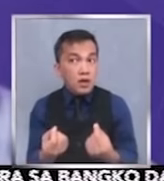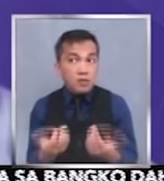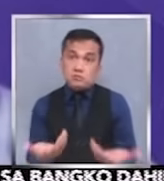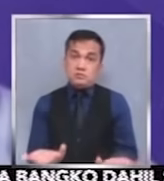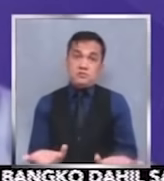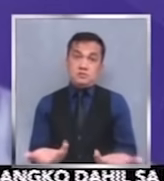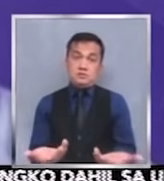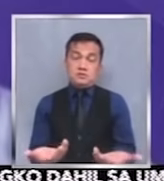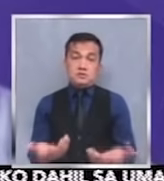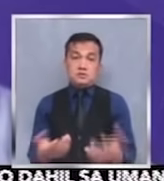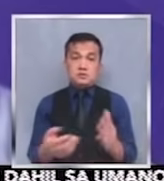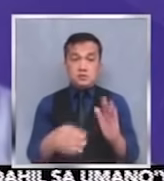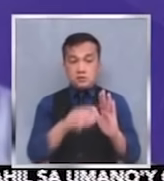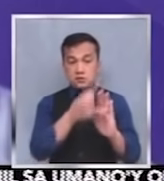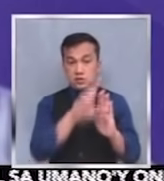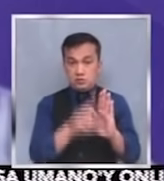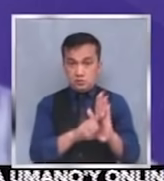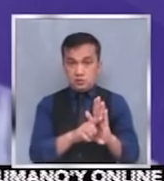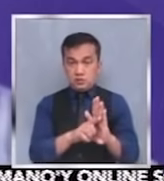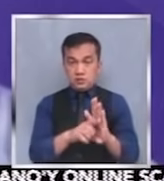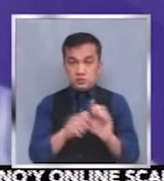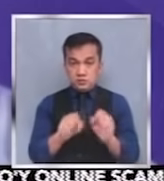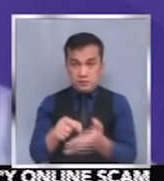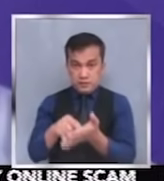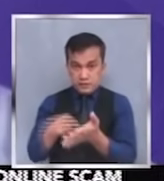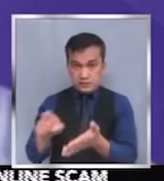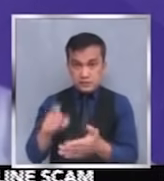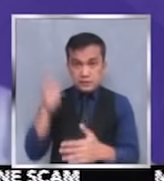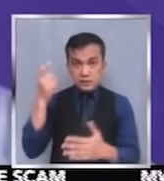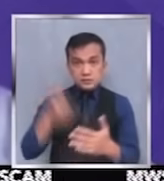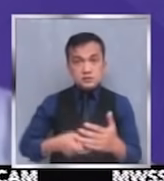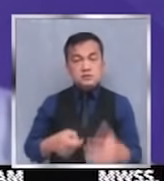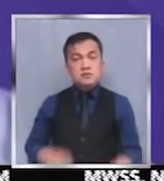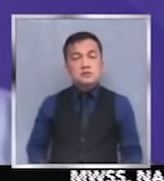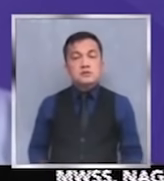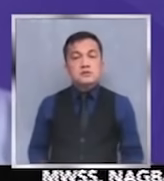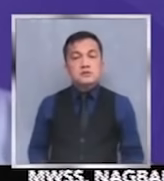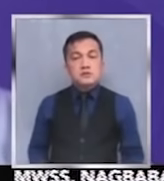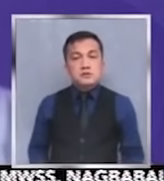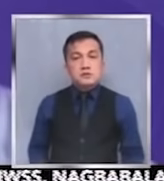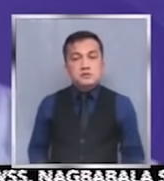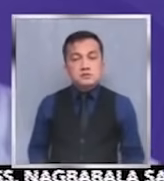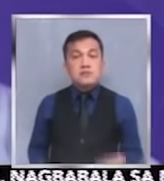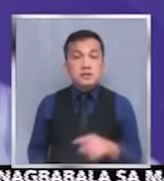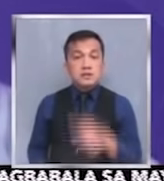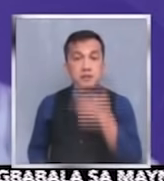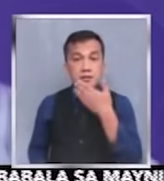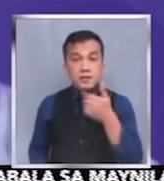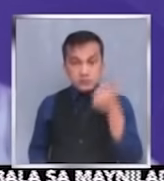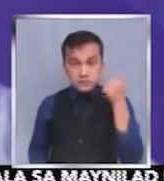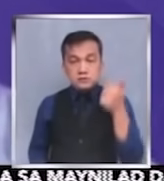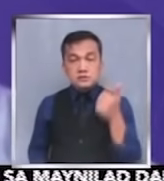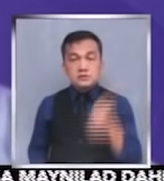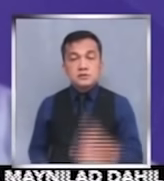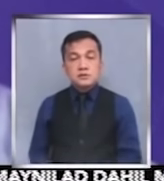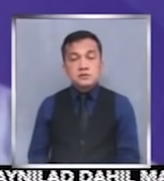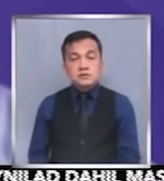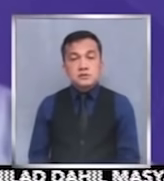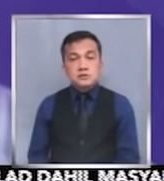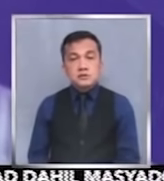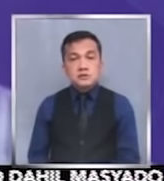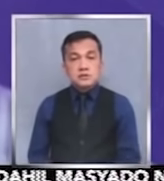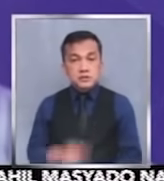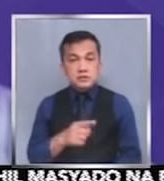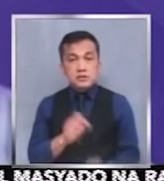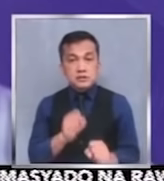law, nagbayad naman ng buwis, no? So that's the best that he can do